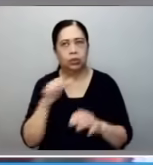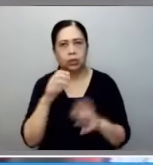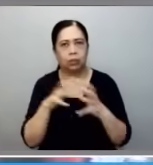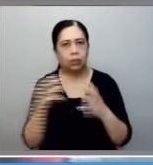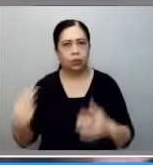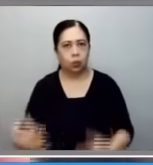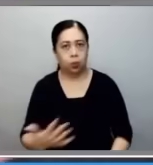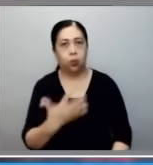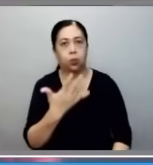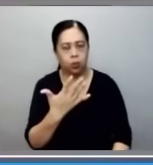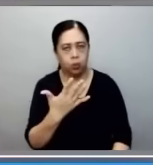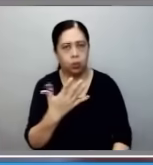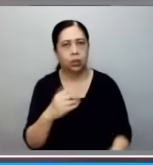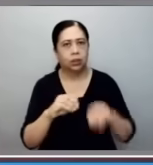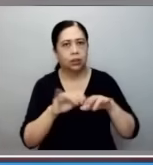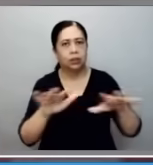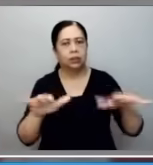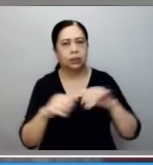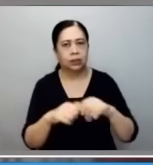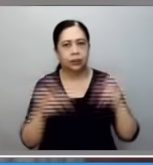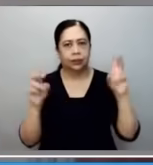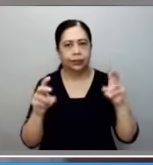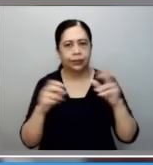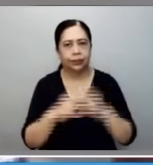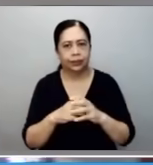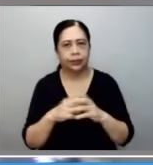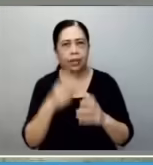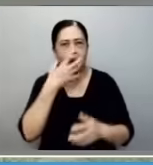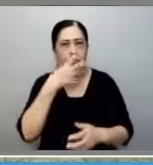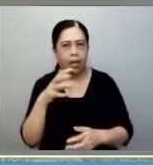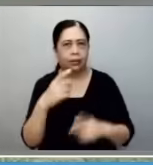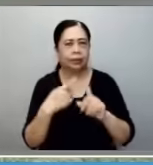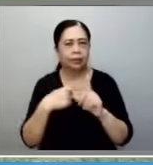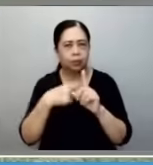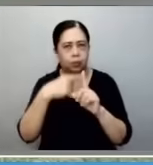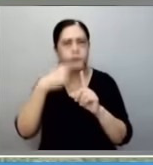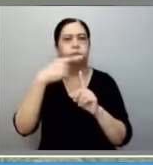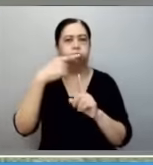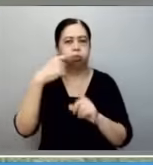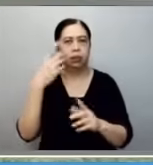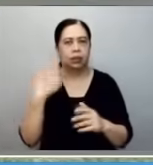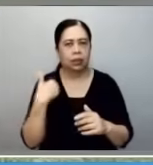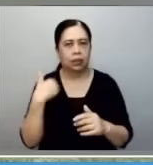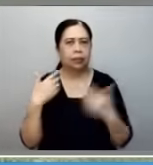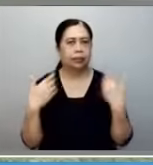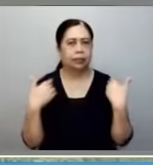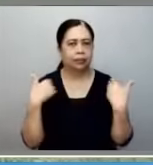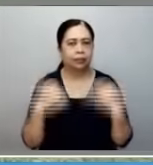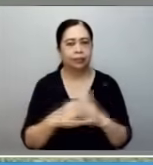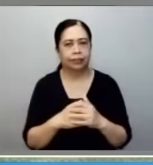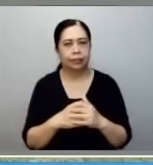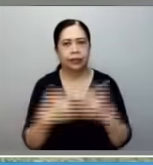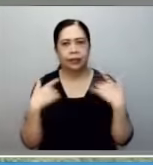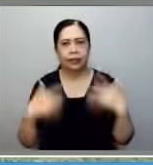habagat, so nananalaytay po yung tinatawag nating medyo mainit na temperatura. Dahil meron po naman tayong existing